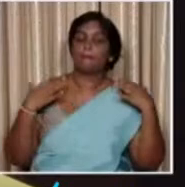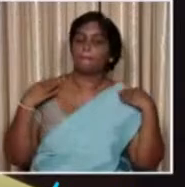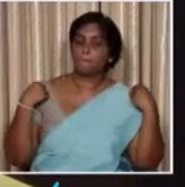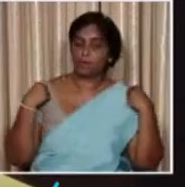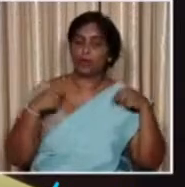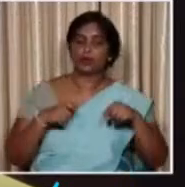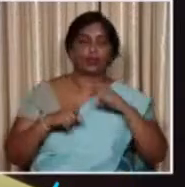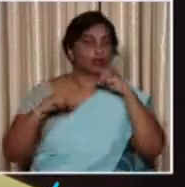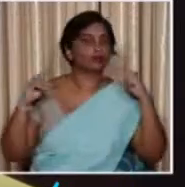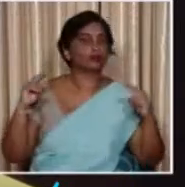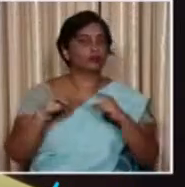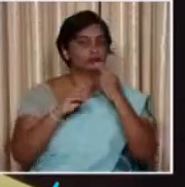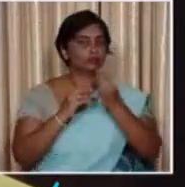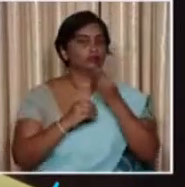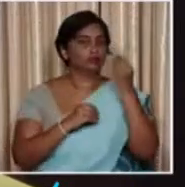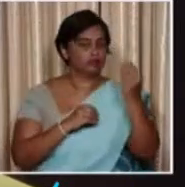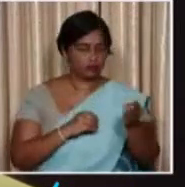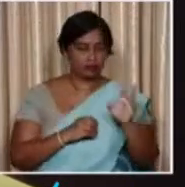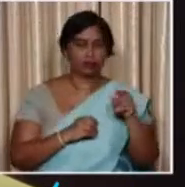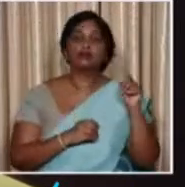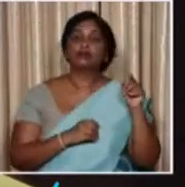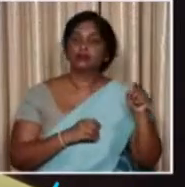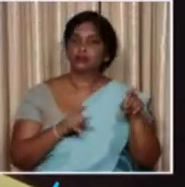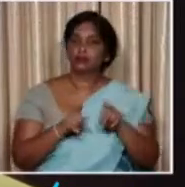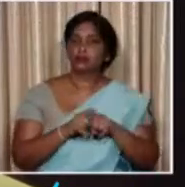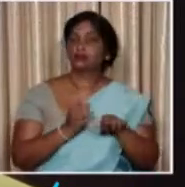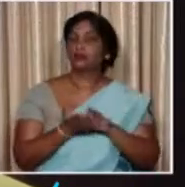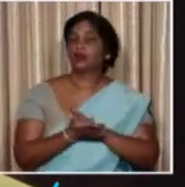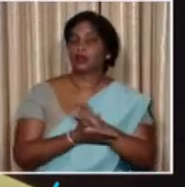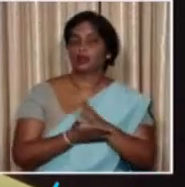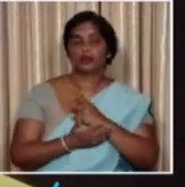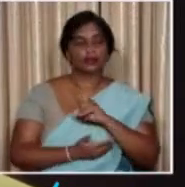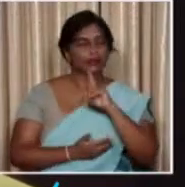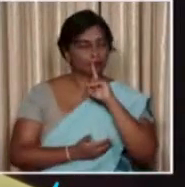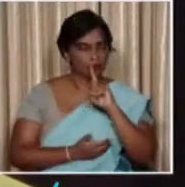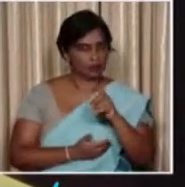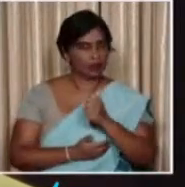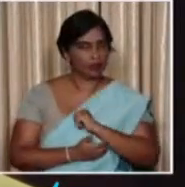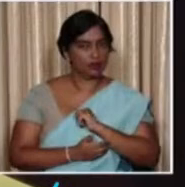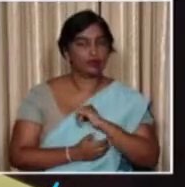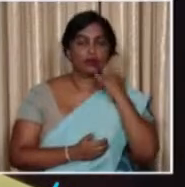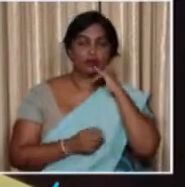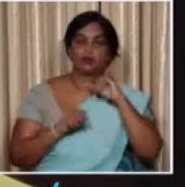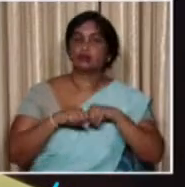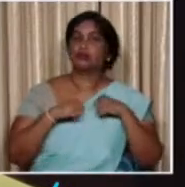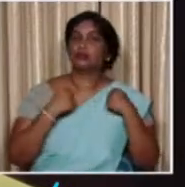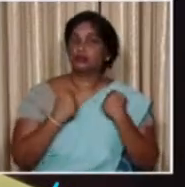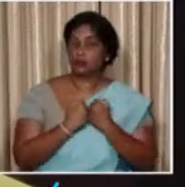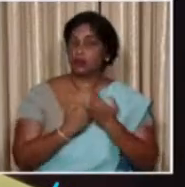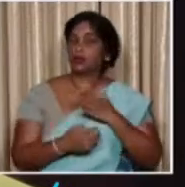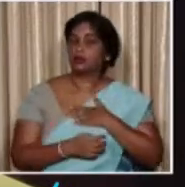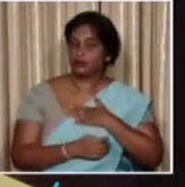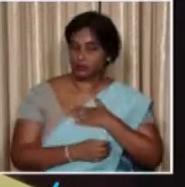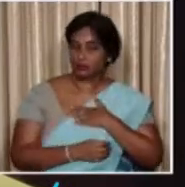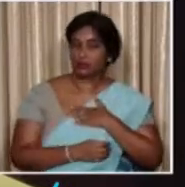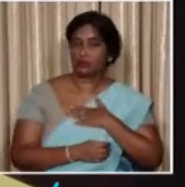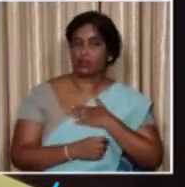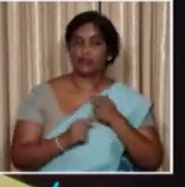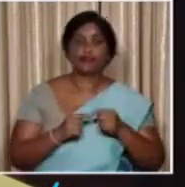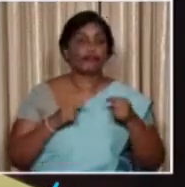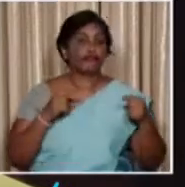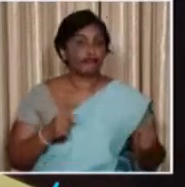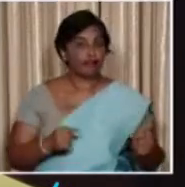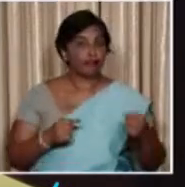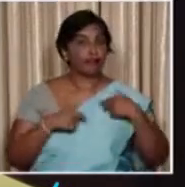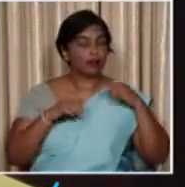අද ශ්‍රේෂ්ඨාධිකරණය ලබා දීලා තිබෙනවා. ඒ නිසා පැහැදිලිව මම කියන්න කැමතියි, සමගි ජන බලවේගයේ අපි විපක්ෂයේ